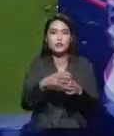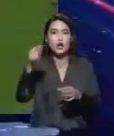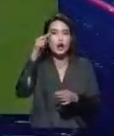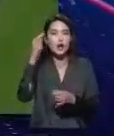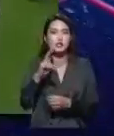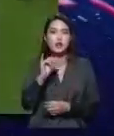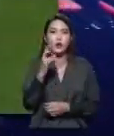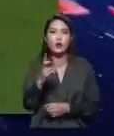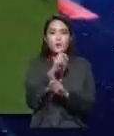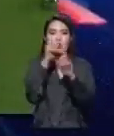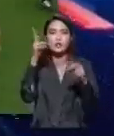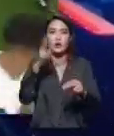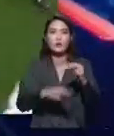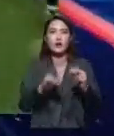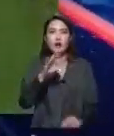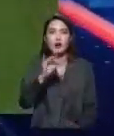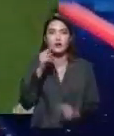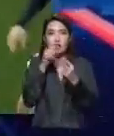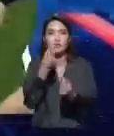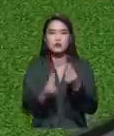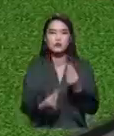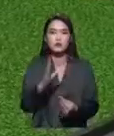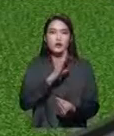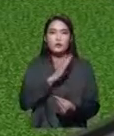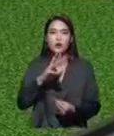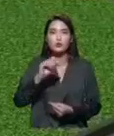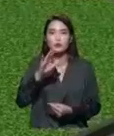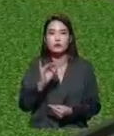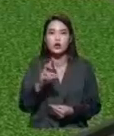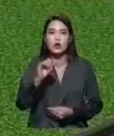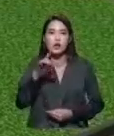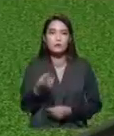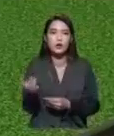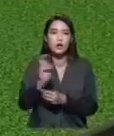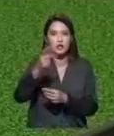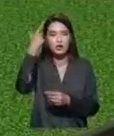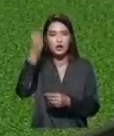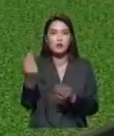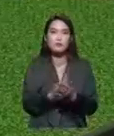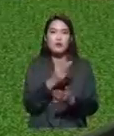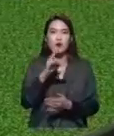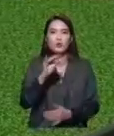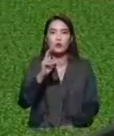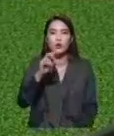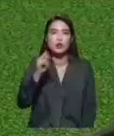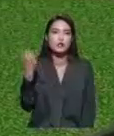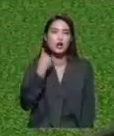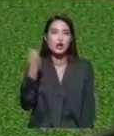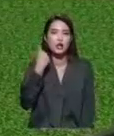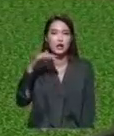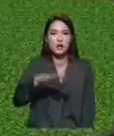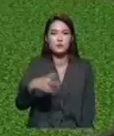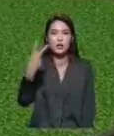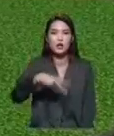Азия Кубогының ширек финалында Қатарға қарсы ойнайды. Туманды Альбионнан келген хабарға ұссақ, Ньюкасл ағылшын